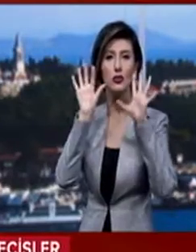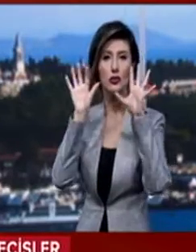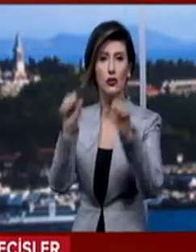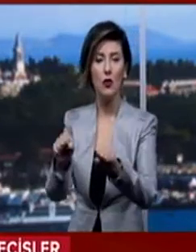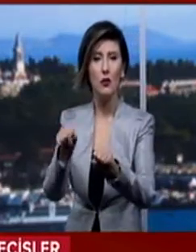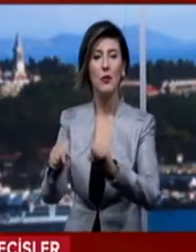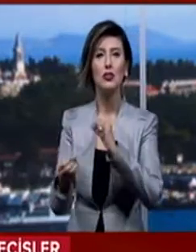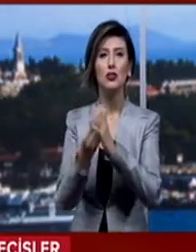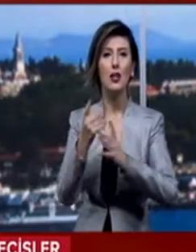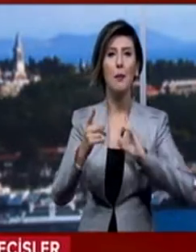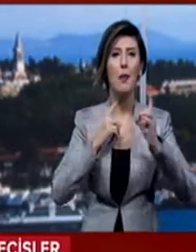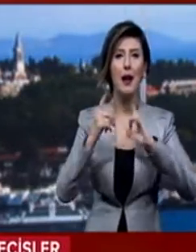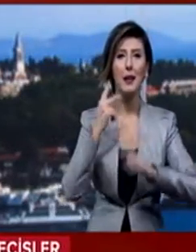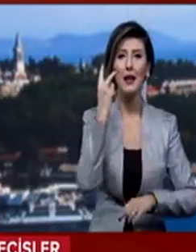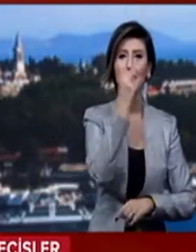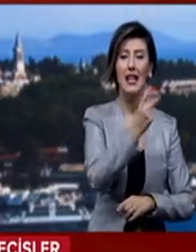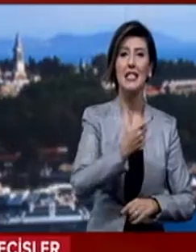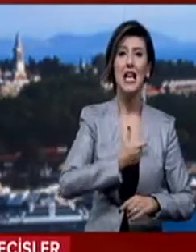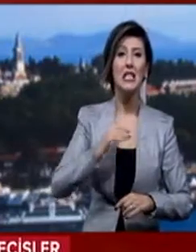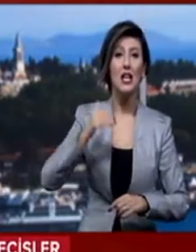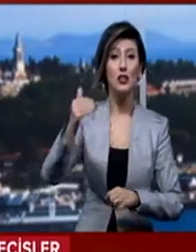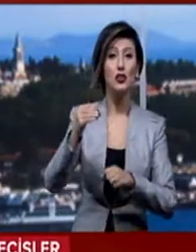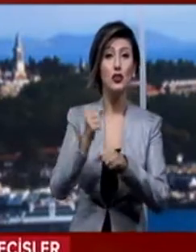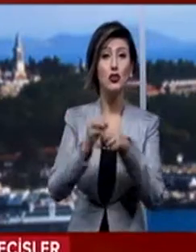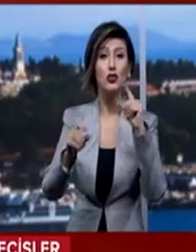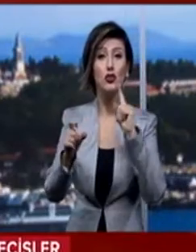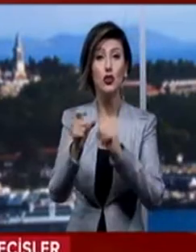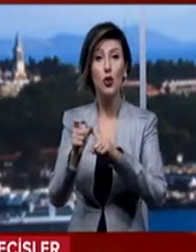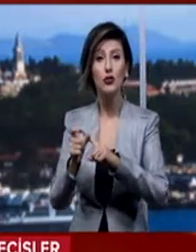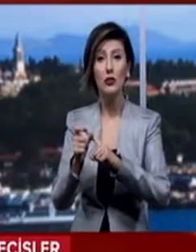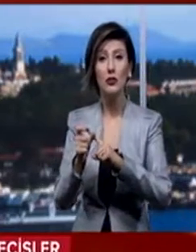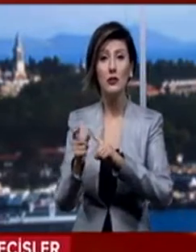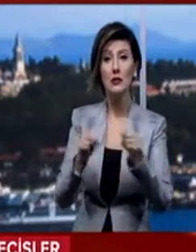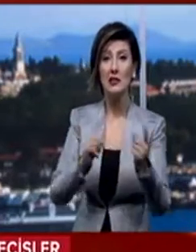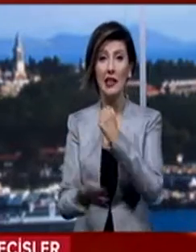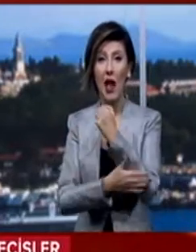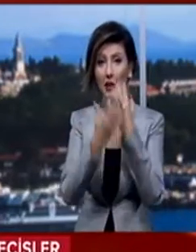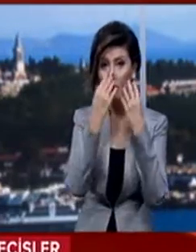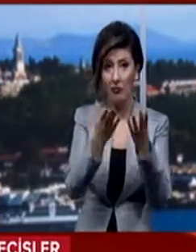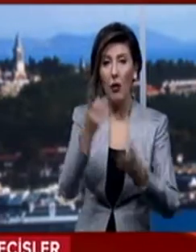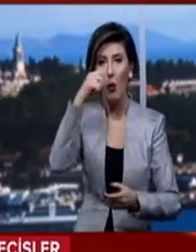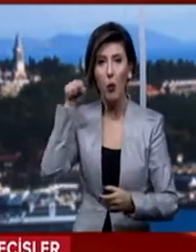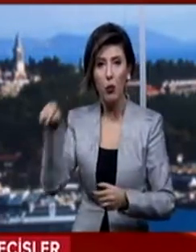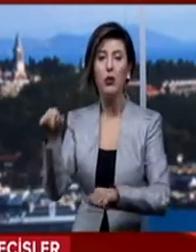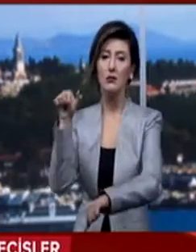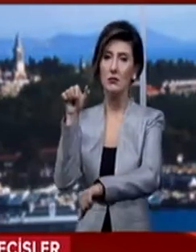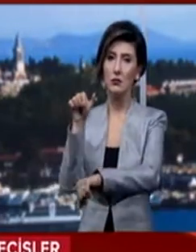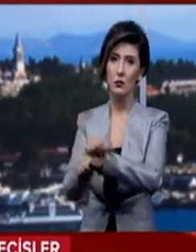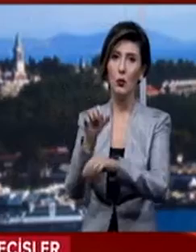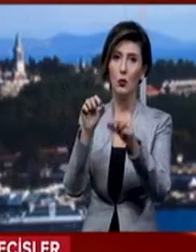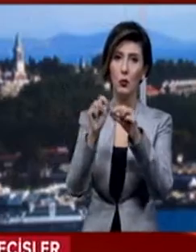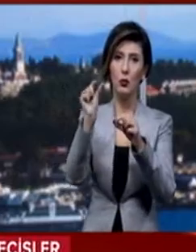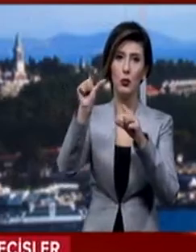zanlı çıkarıldıkları mahkeme tarafından yasa dışı göçe aracılık ettikleri gerekçesiyle tutuklanarak Buca